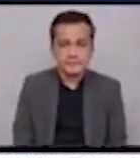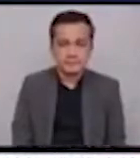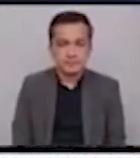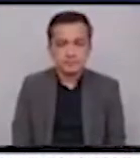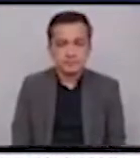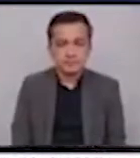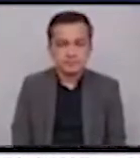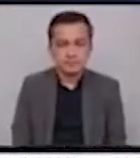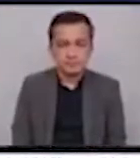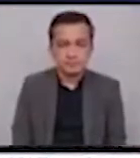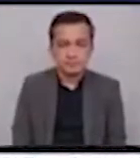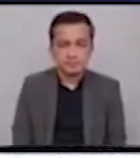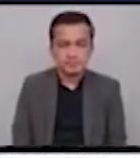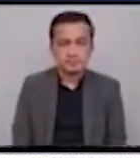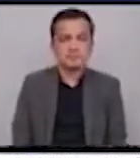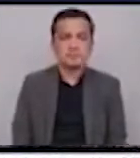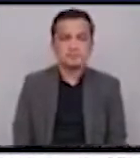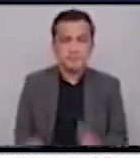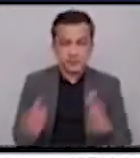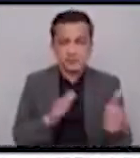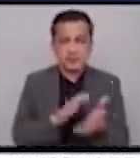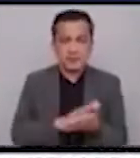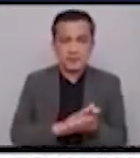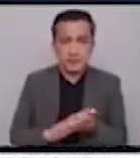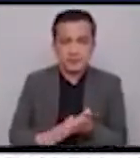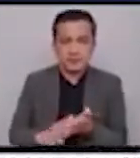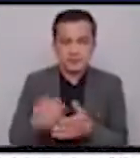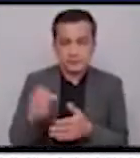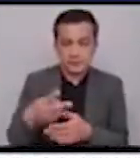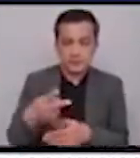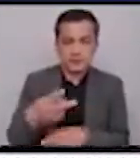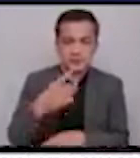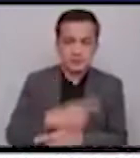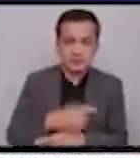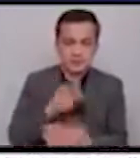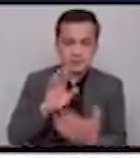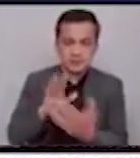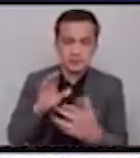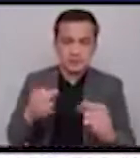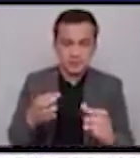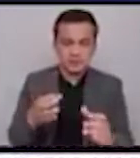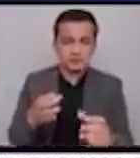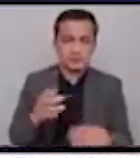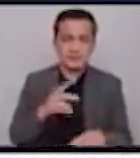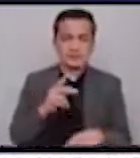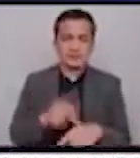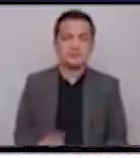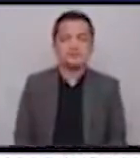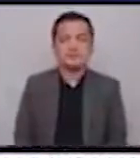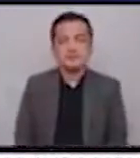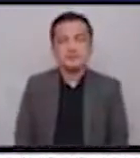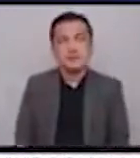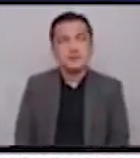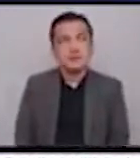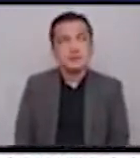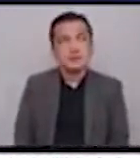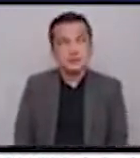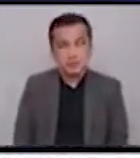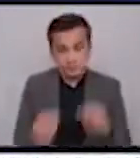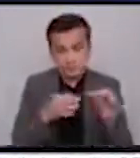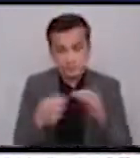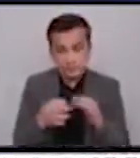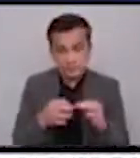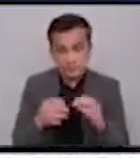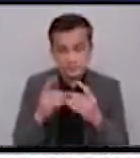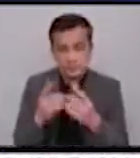Naging maayos ang ikalawang araw ng pagpapatupad ng face-to-face classes sa bansa. Paglilinaw lamang ng Department of Education, may ilang paaralan